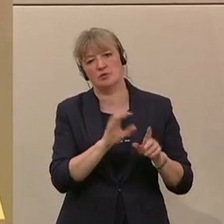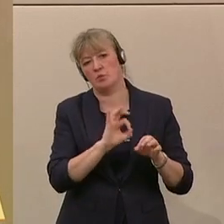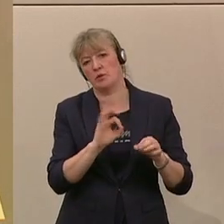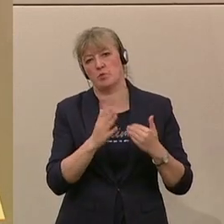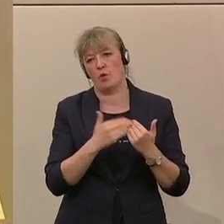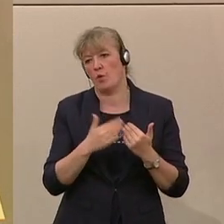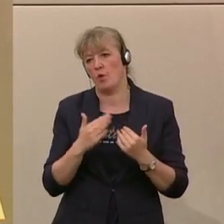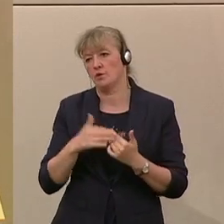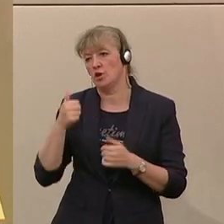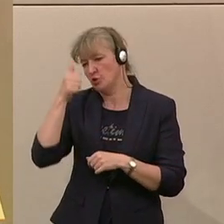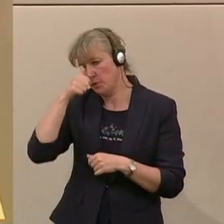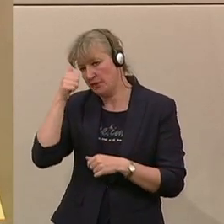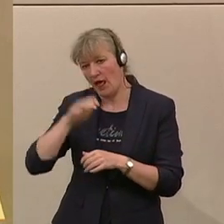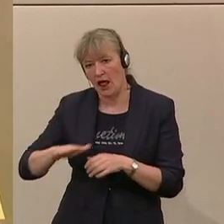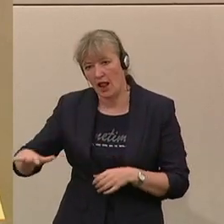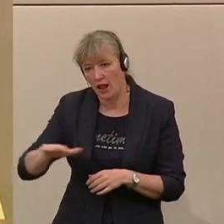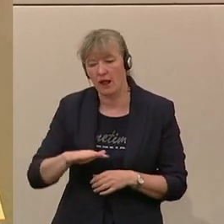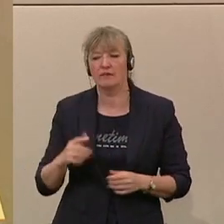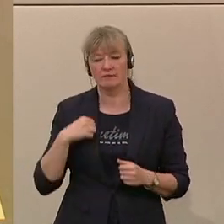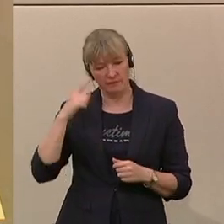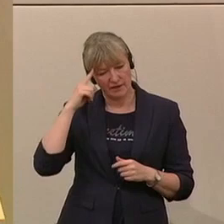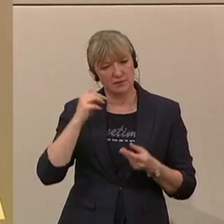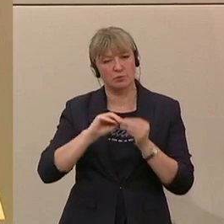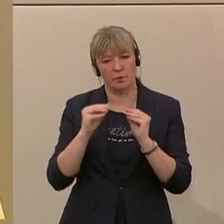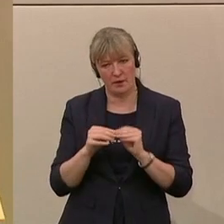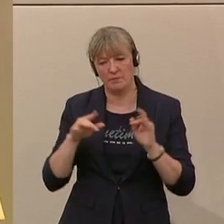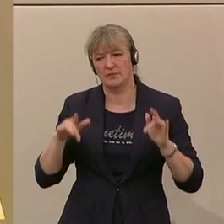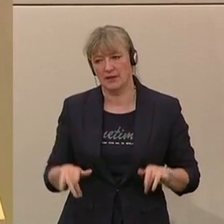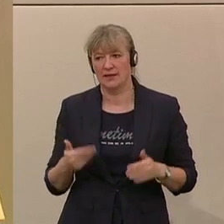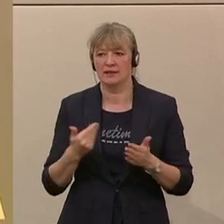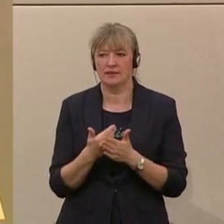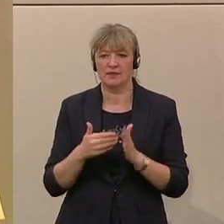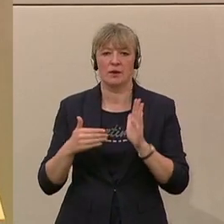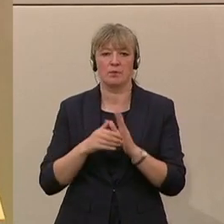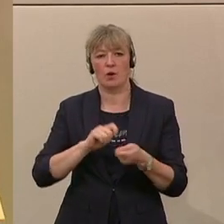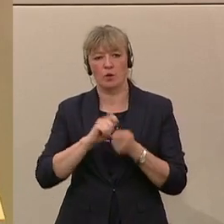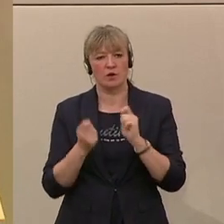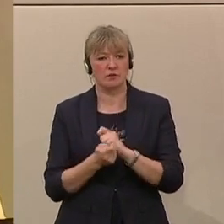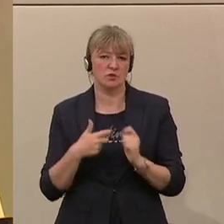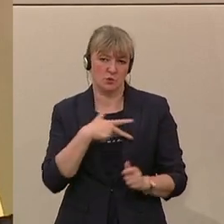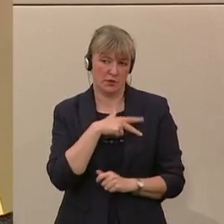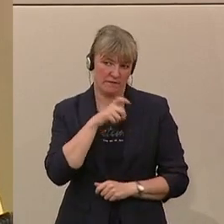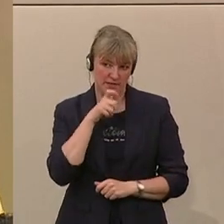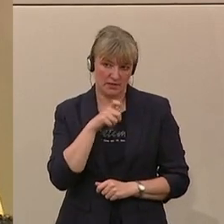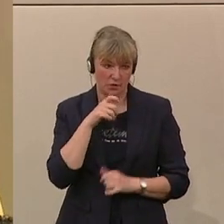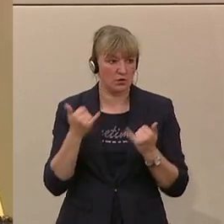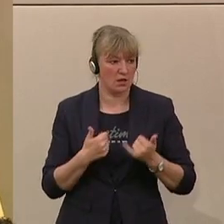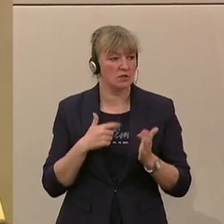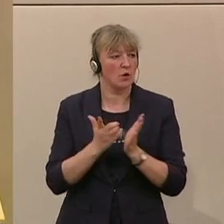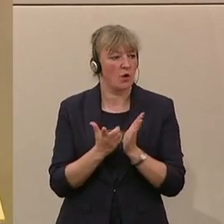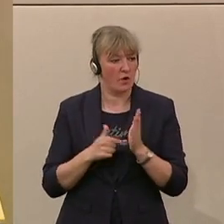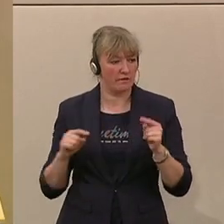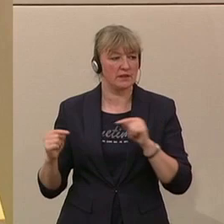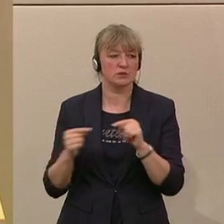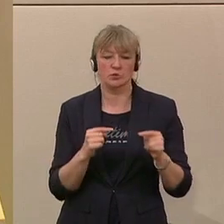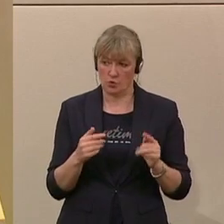hier haben wir ein Defizit. Wir wissen, dass wir es haben. Daher brauchen wir auch die Reform der Sozialversicherungen, die wir jetzt oft diskutiert haben.